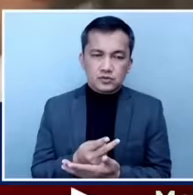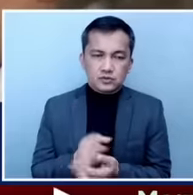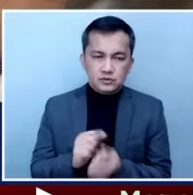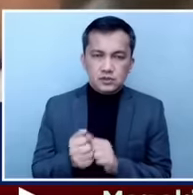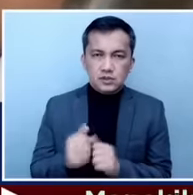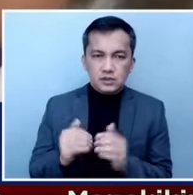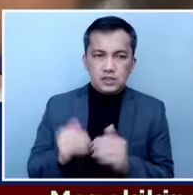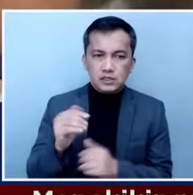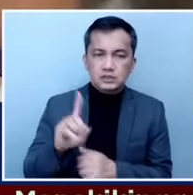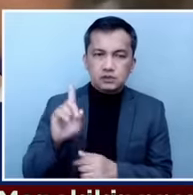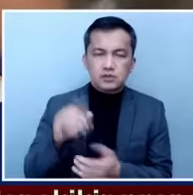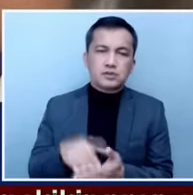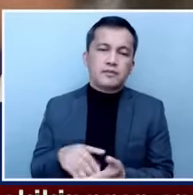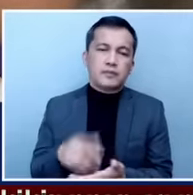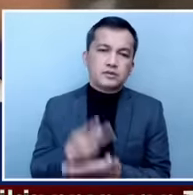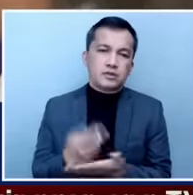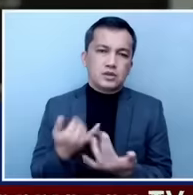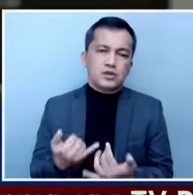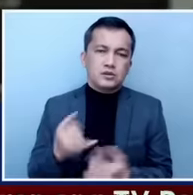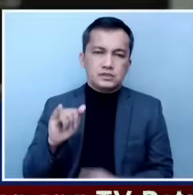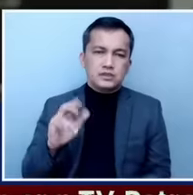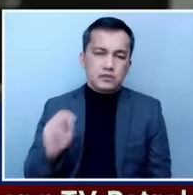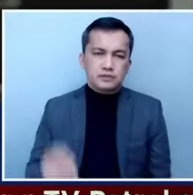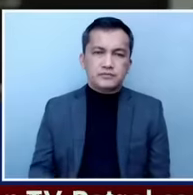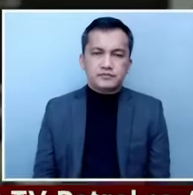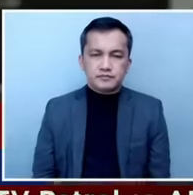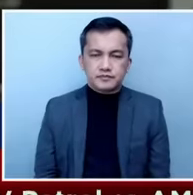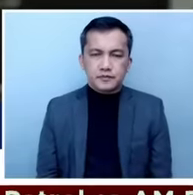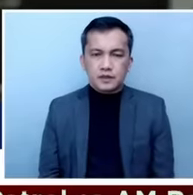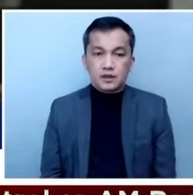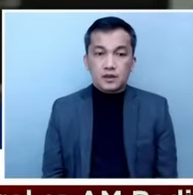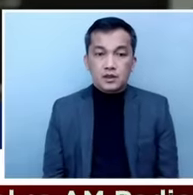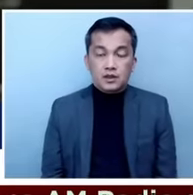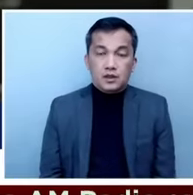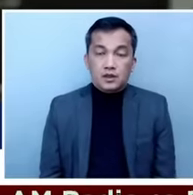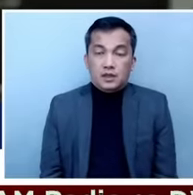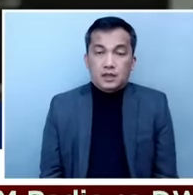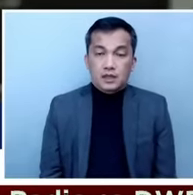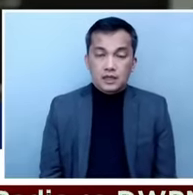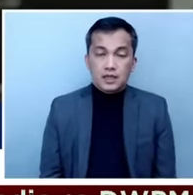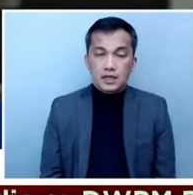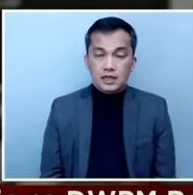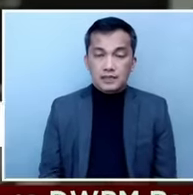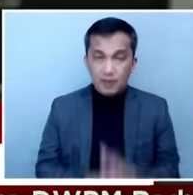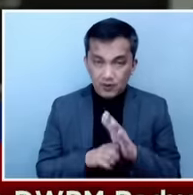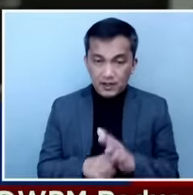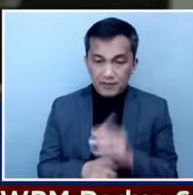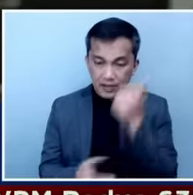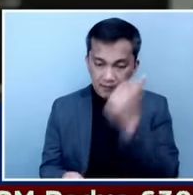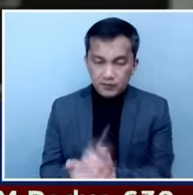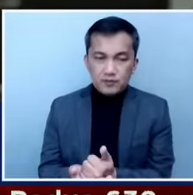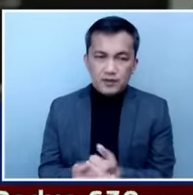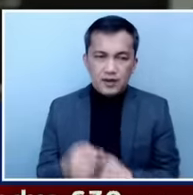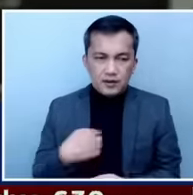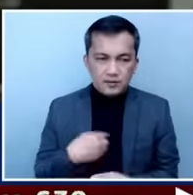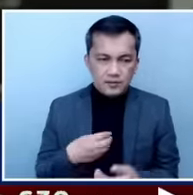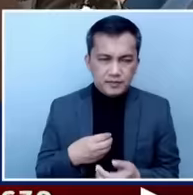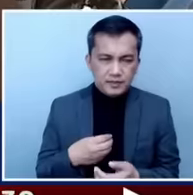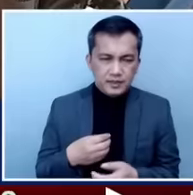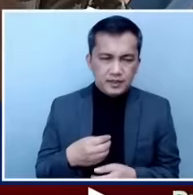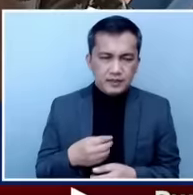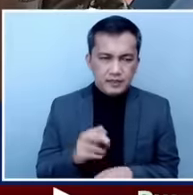mahigit 1,000 piso ngayong Enero. Kung halimbawa man ma-approve, mayroon akong magagamit na pangdagdag